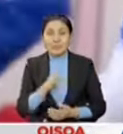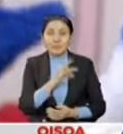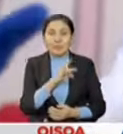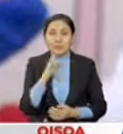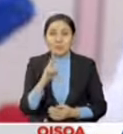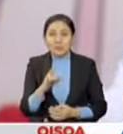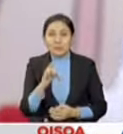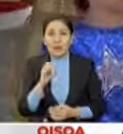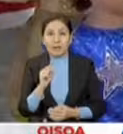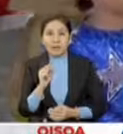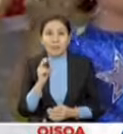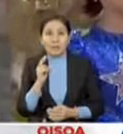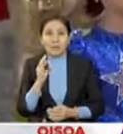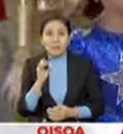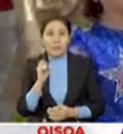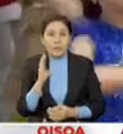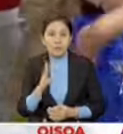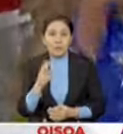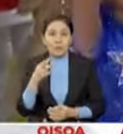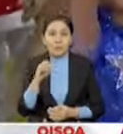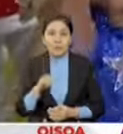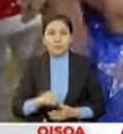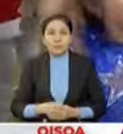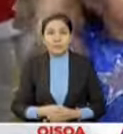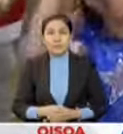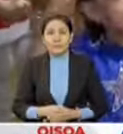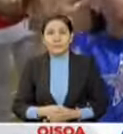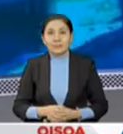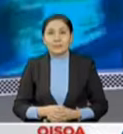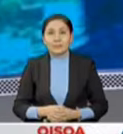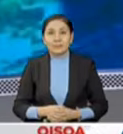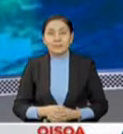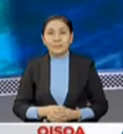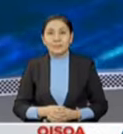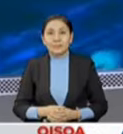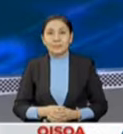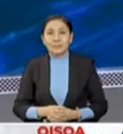Rustamov, Abdukarim Alimov, Tohir Abdullayev, Poytaxt.